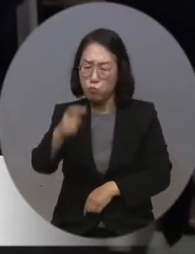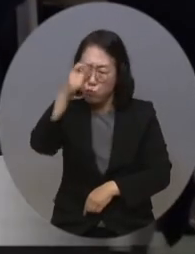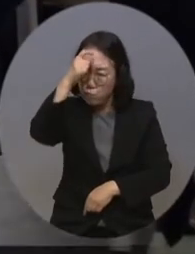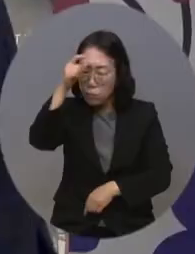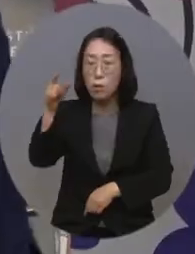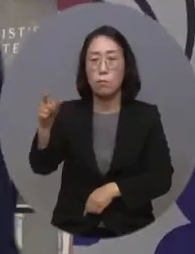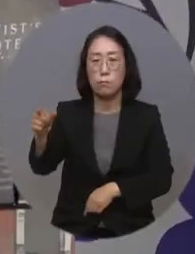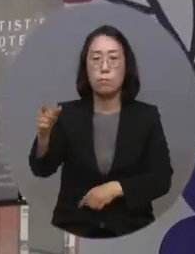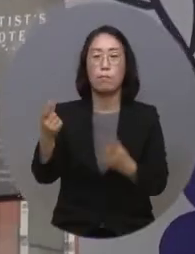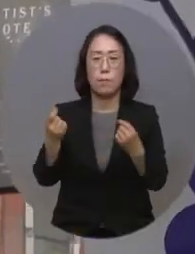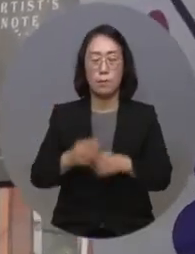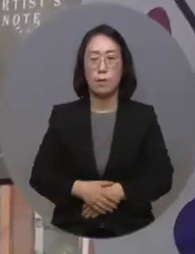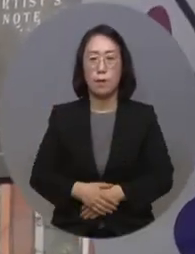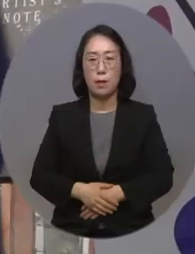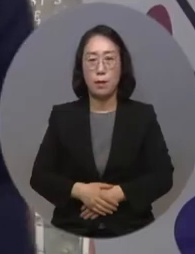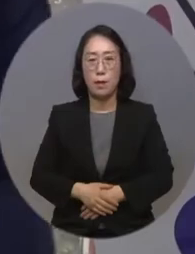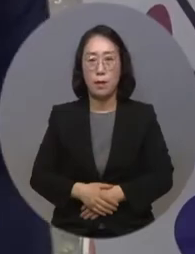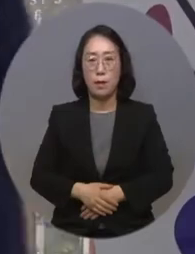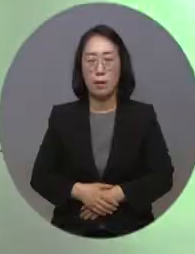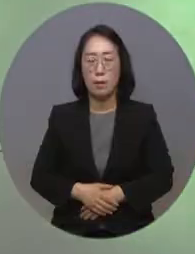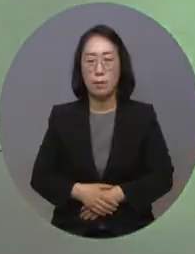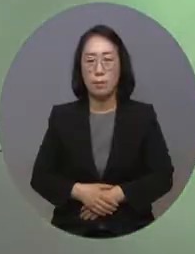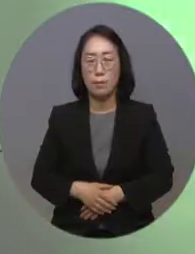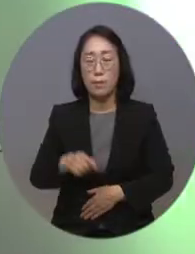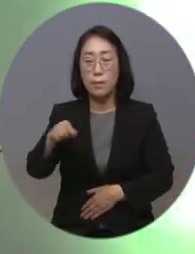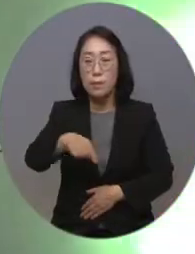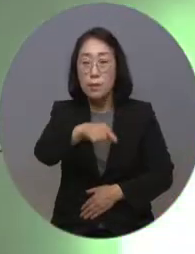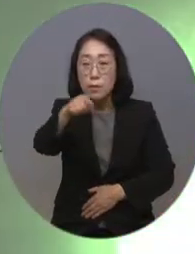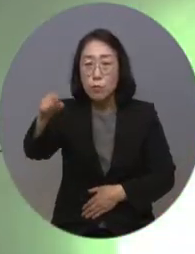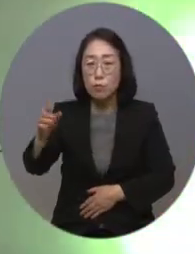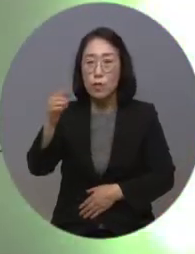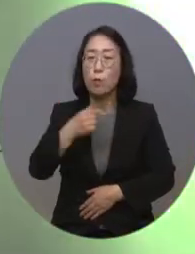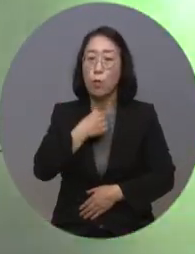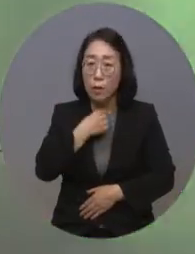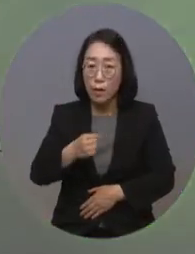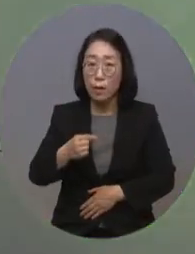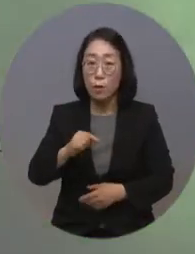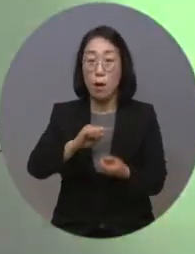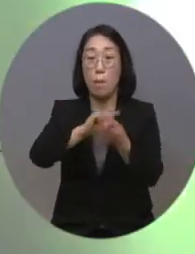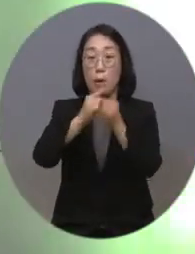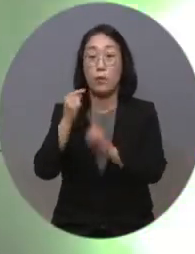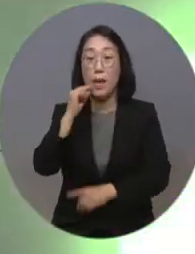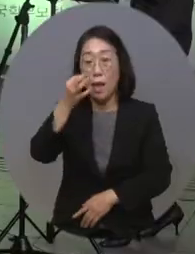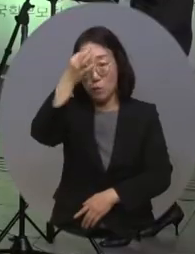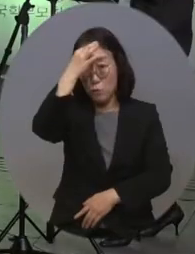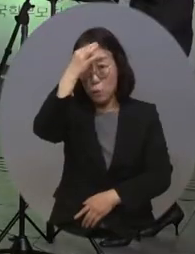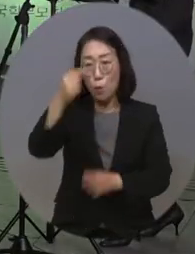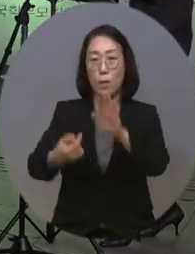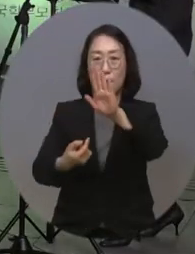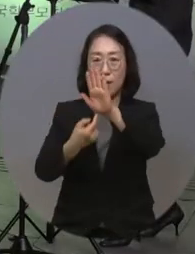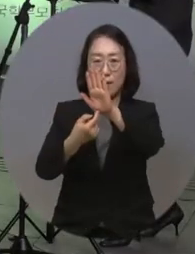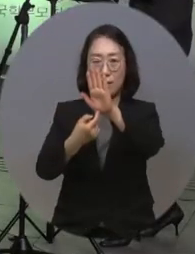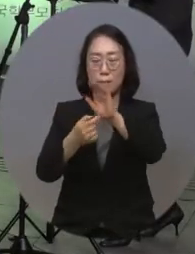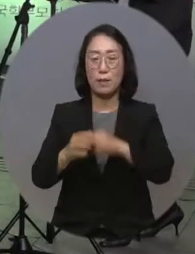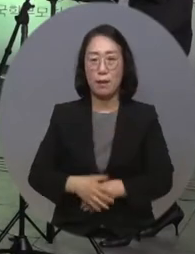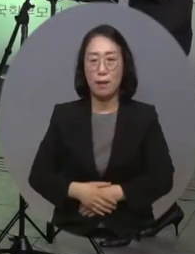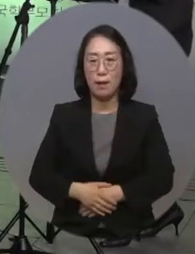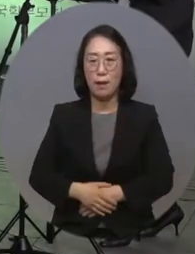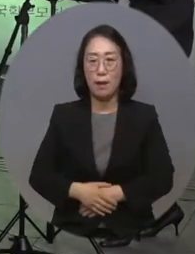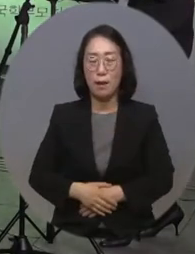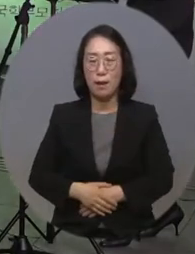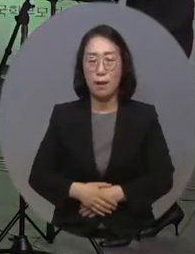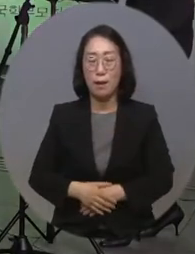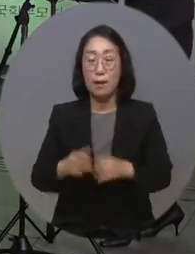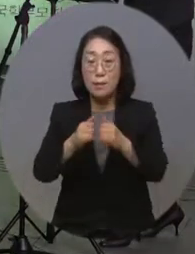있거든요 의정부 시민들은 그들의 소리를 예술을 통해 전했습니다 시민은 문화를